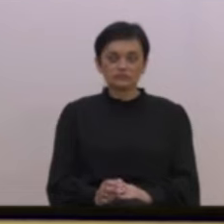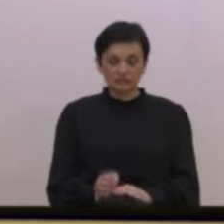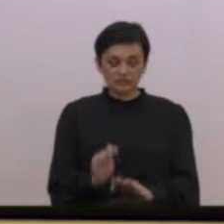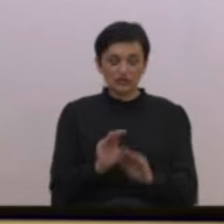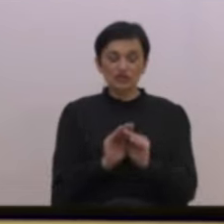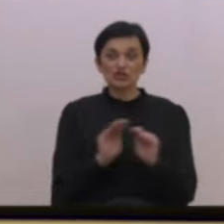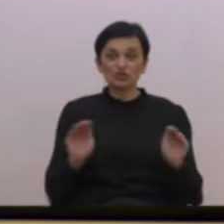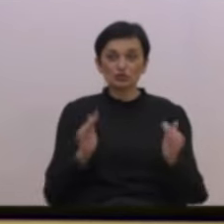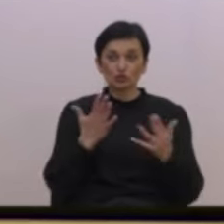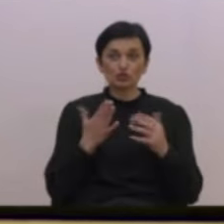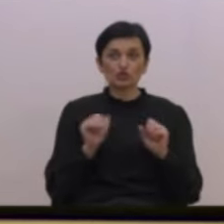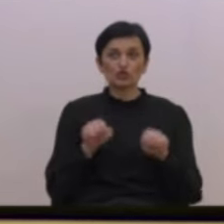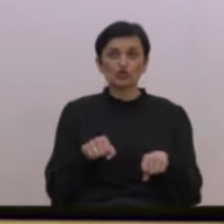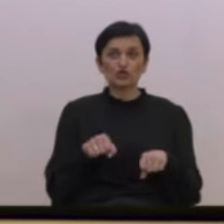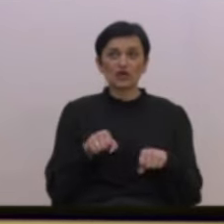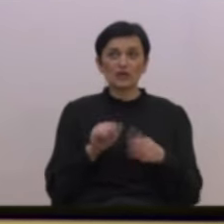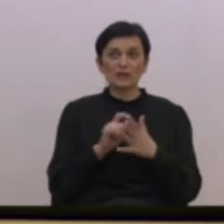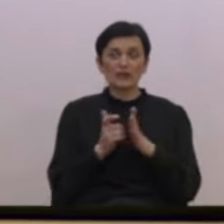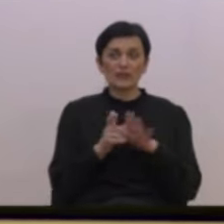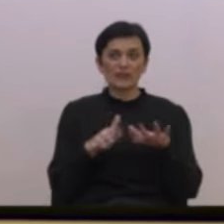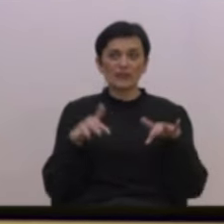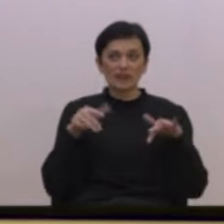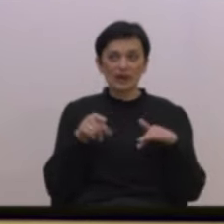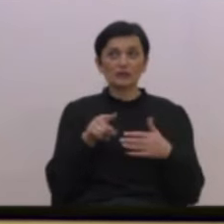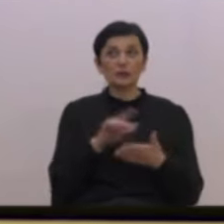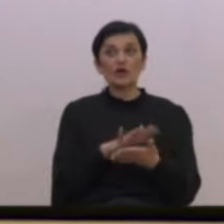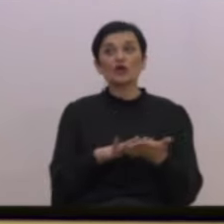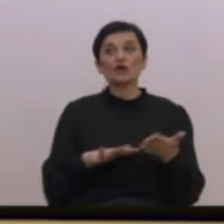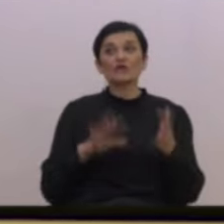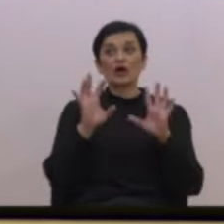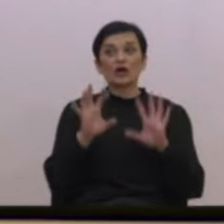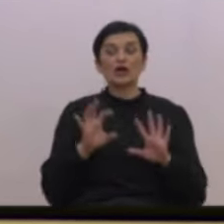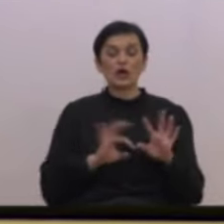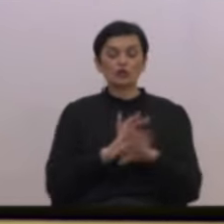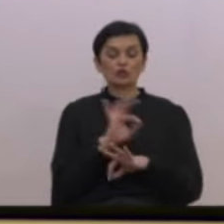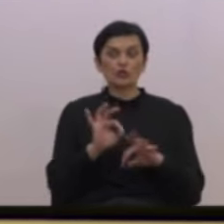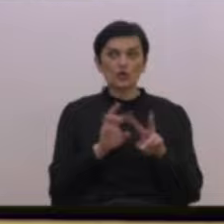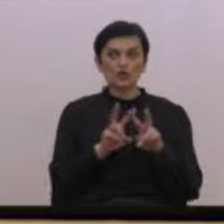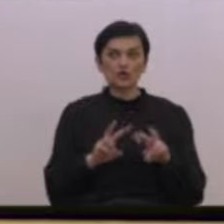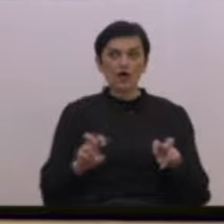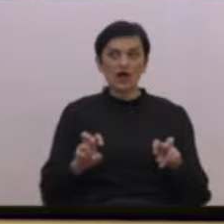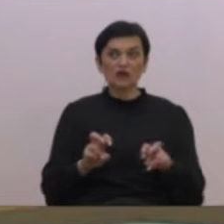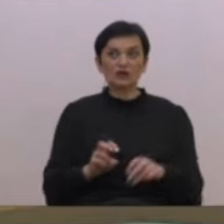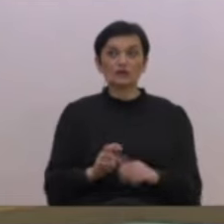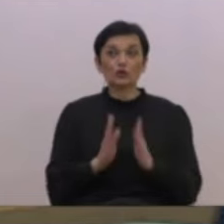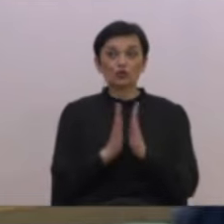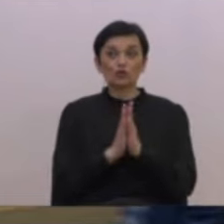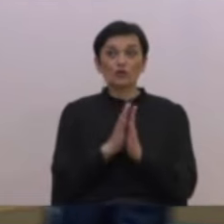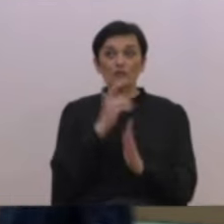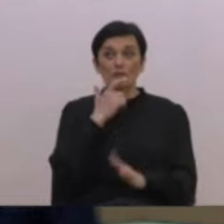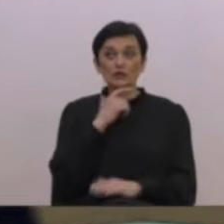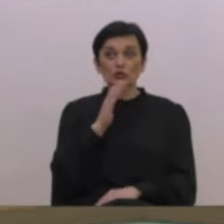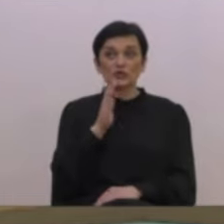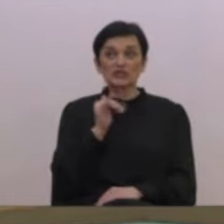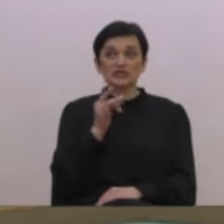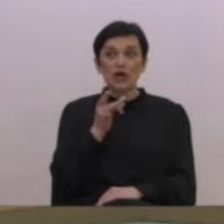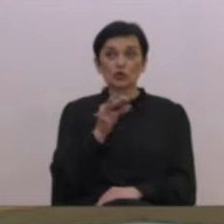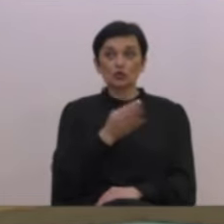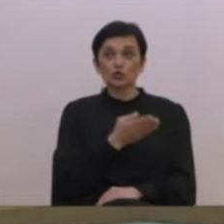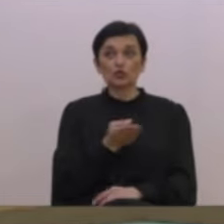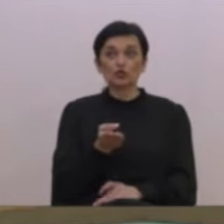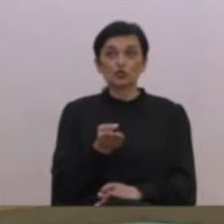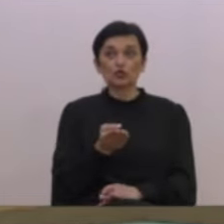სიმშვიდე შეიძლება დარბაზში ვაგრძელებთ კანონპროექტის განხილვას. ხოთ ბატონ სანდრო,